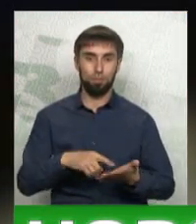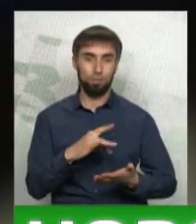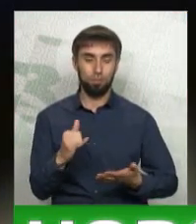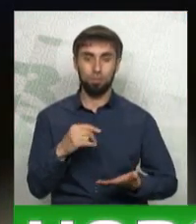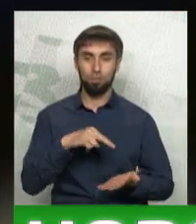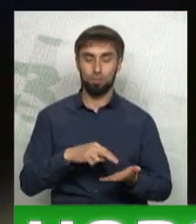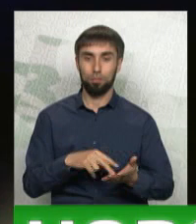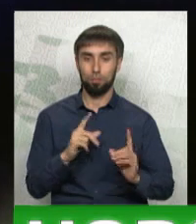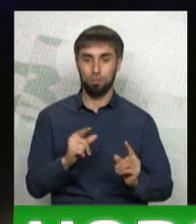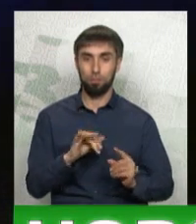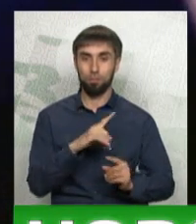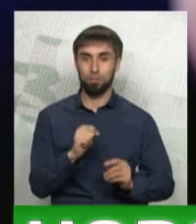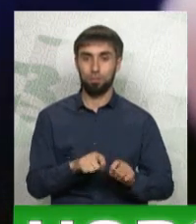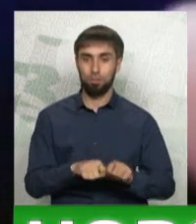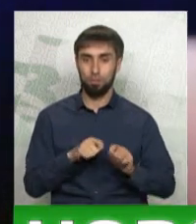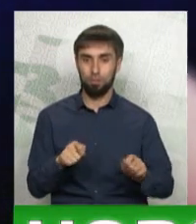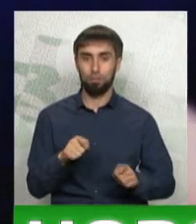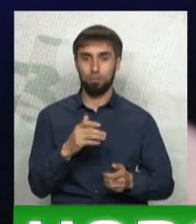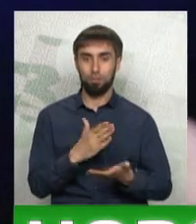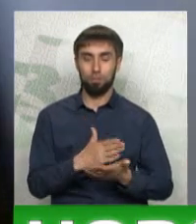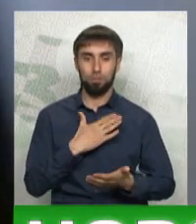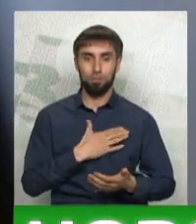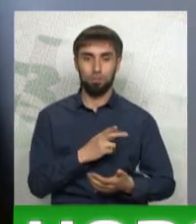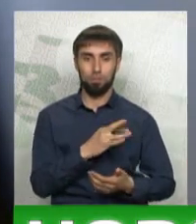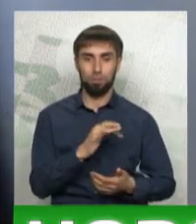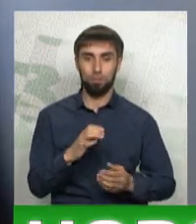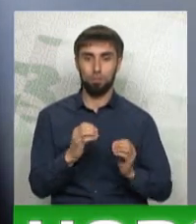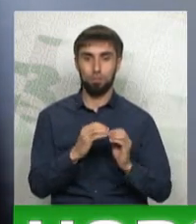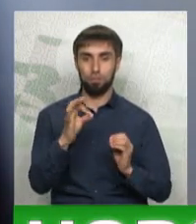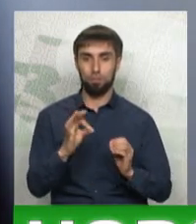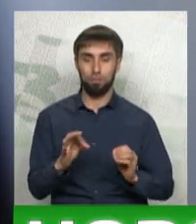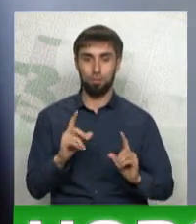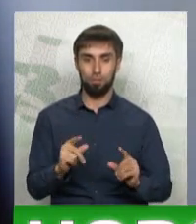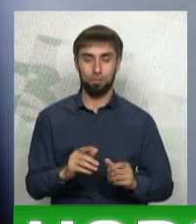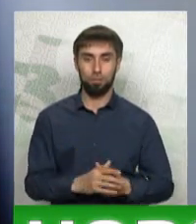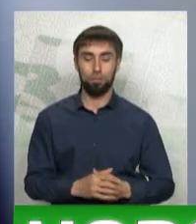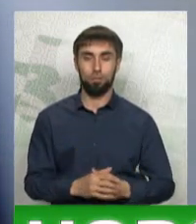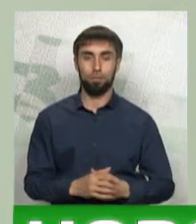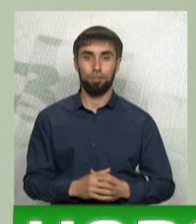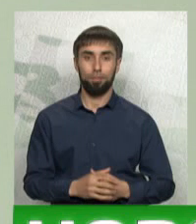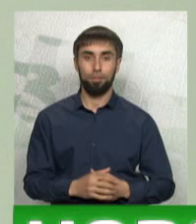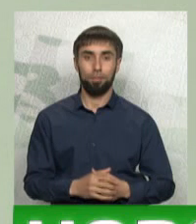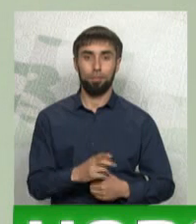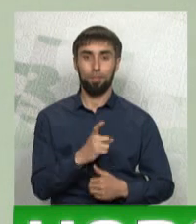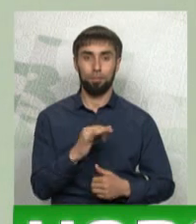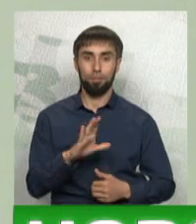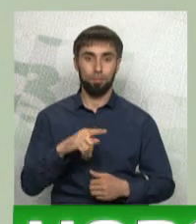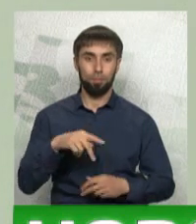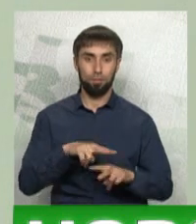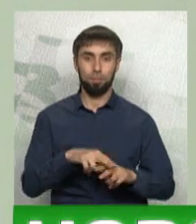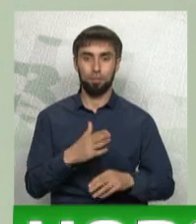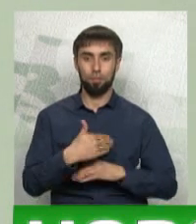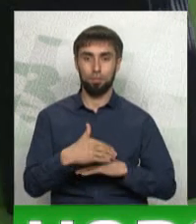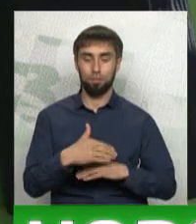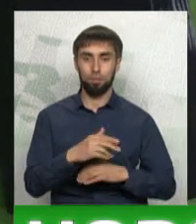Цены демократичны, а в связи с открытием действует приятный бонус в виде 10% скидки на все услуги. «Хеликс» в Карабулаке находится